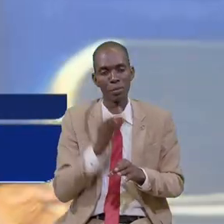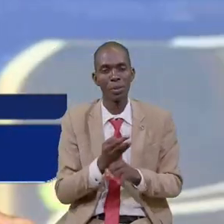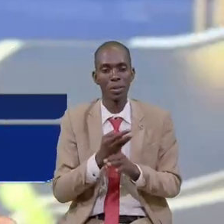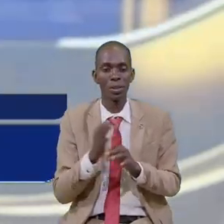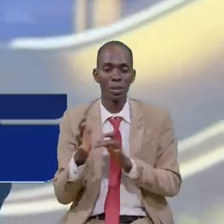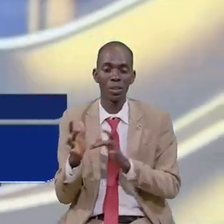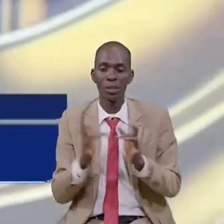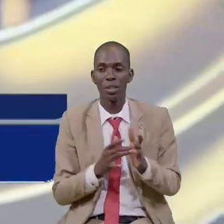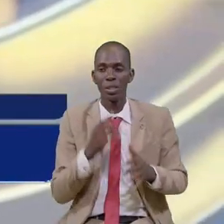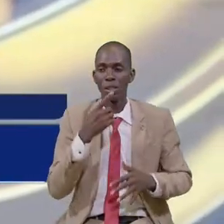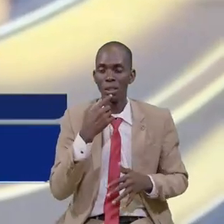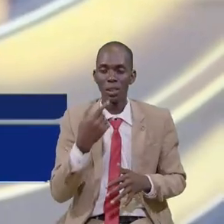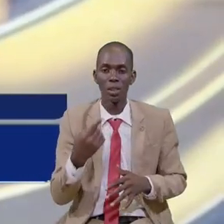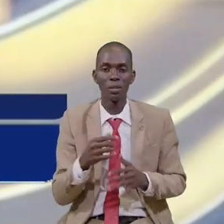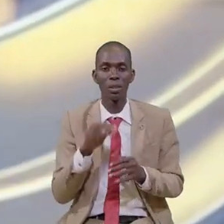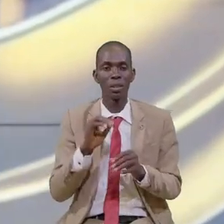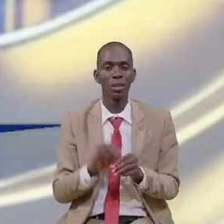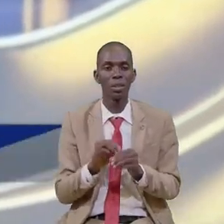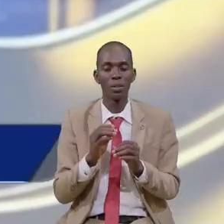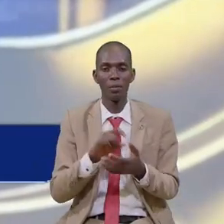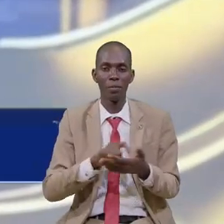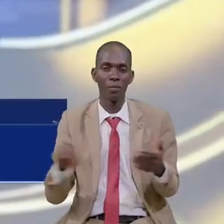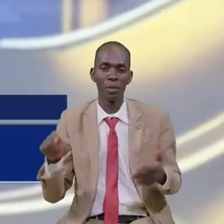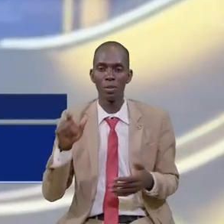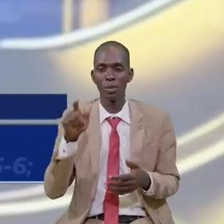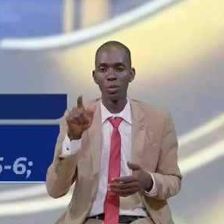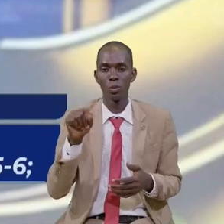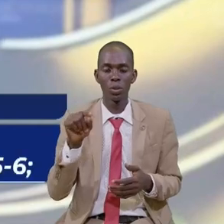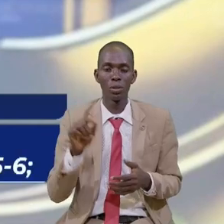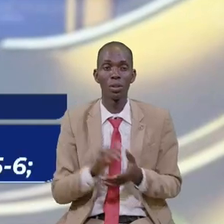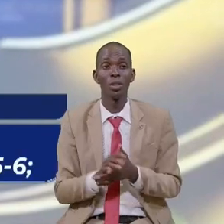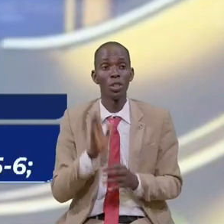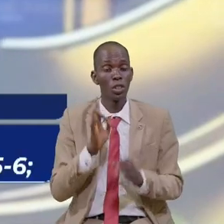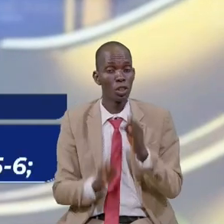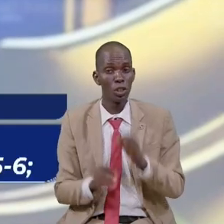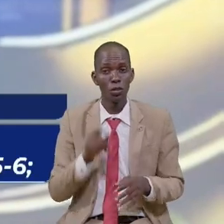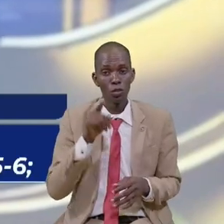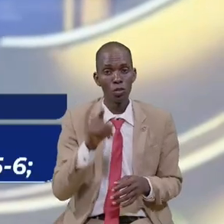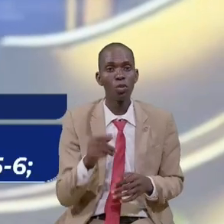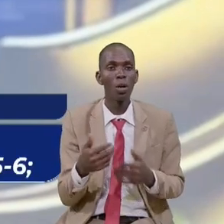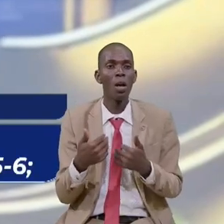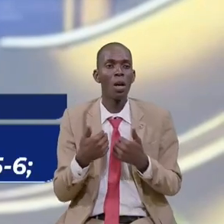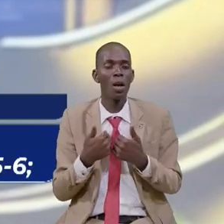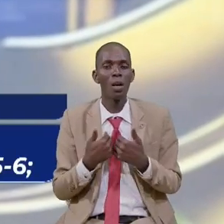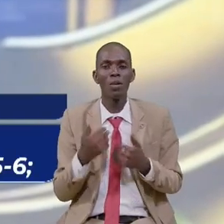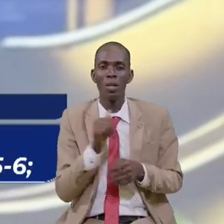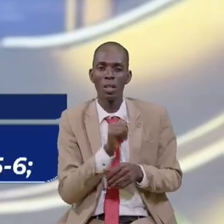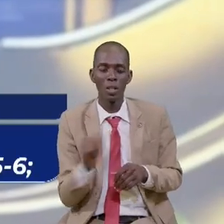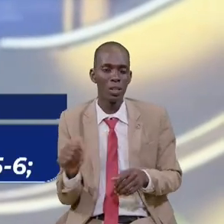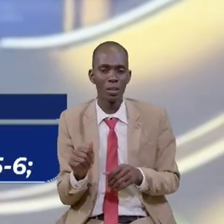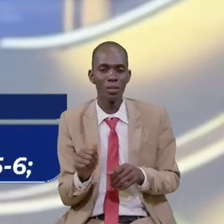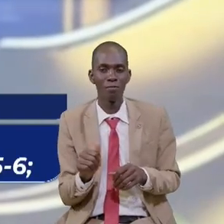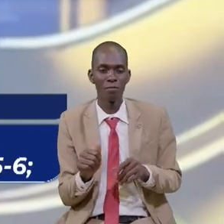Jésus a dit dans le verset 20, « Si vous avez la foi comme un grain de